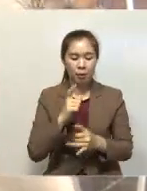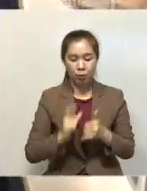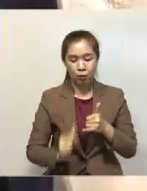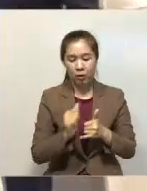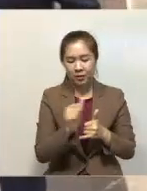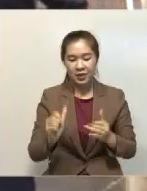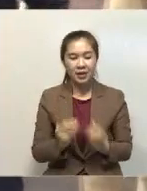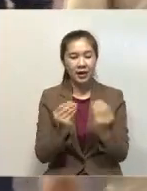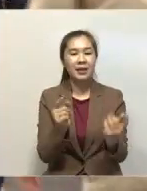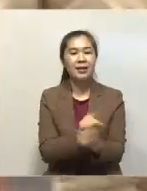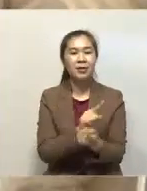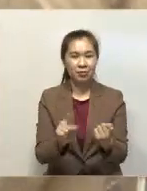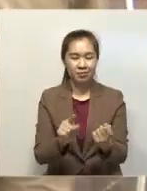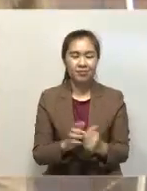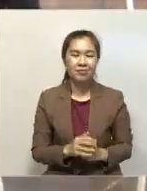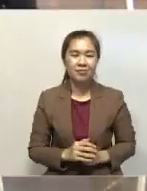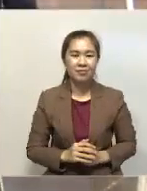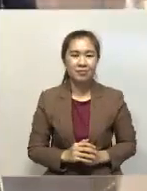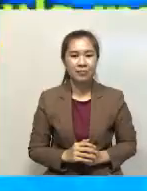ต่อสังคมให้มากที่สุดครับ